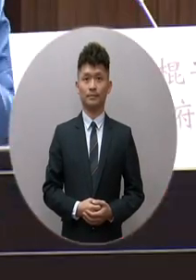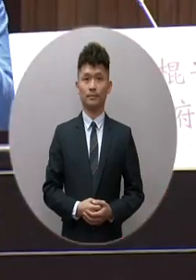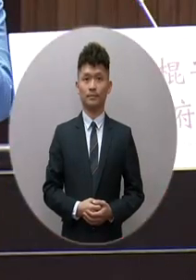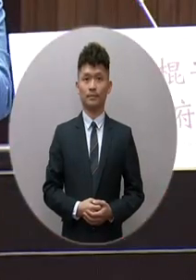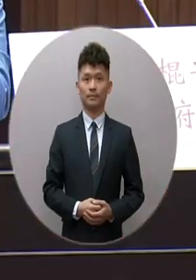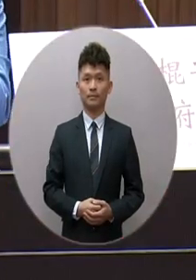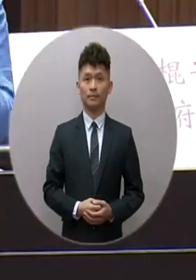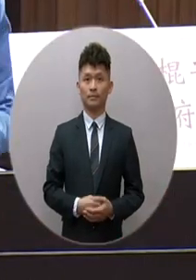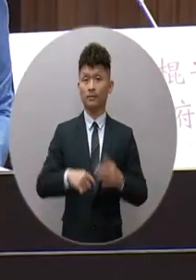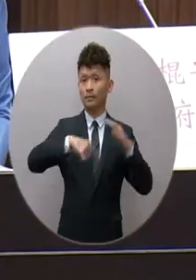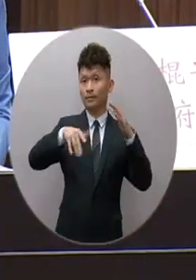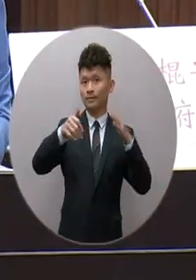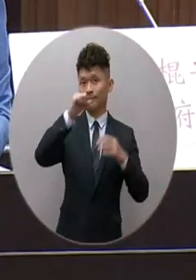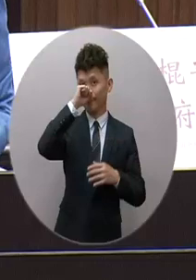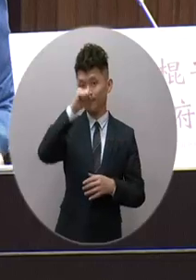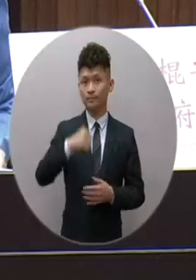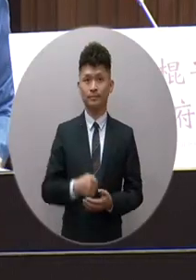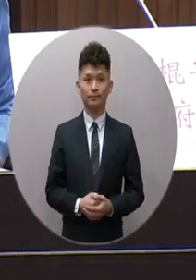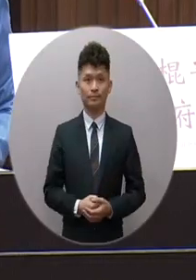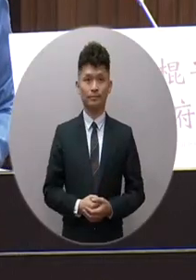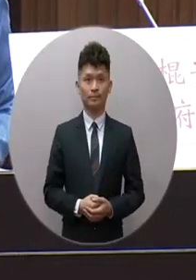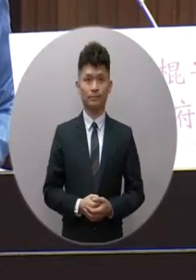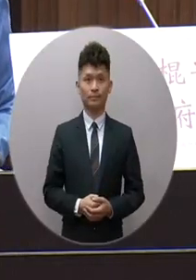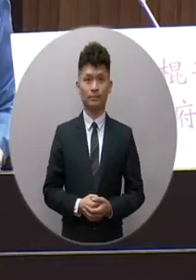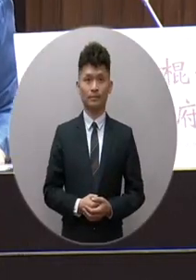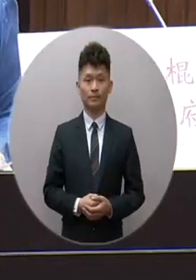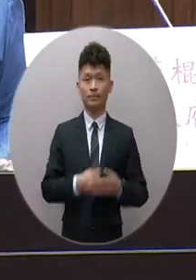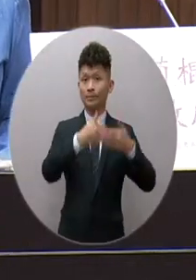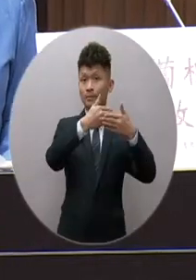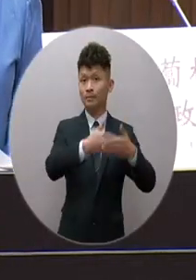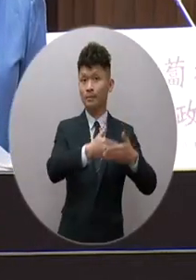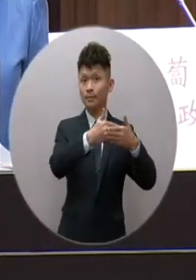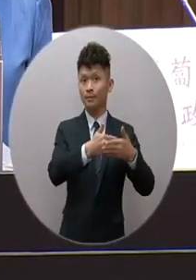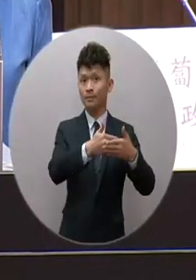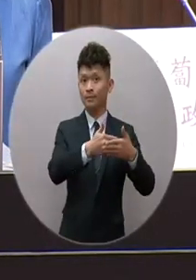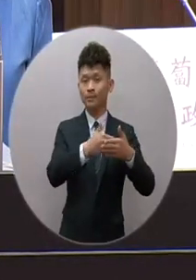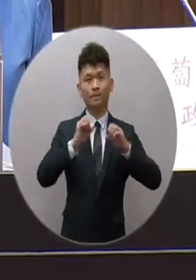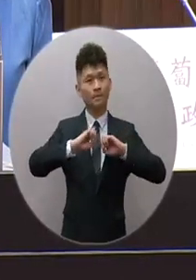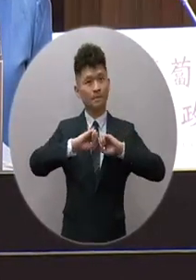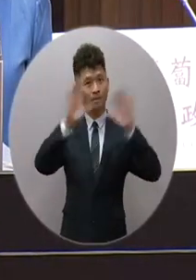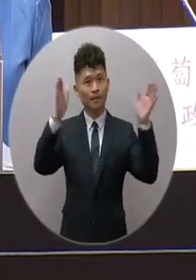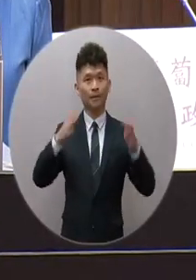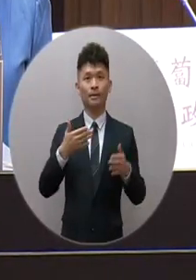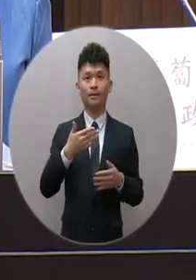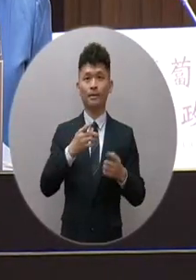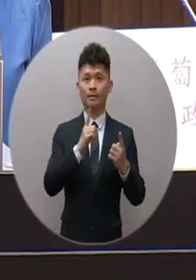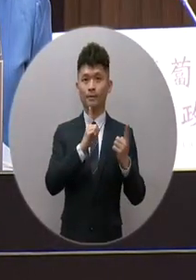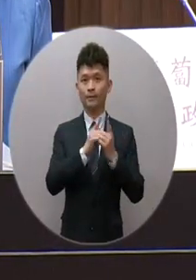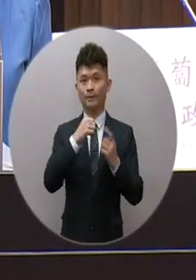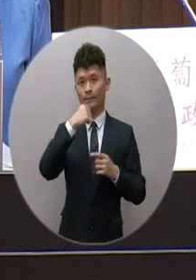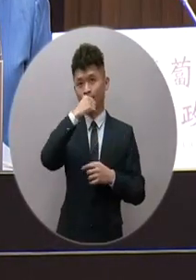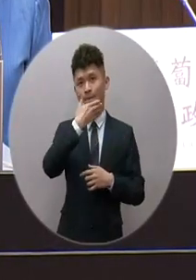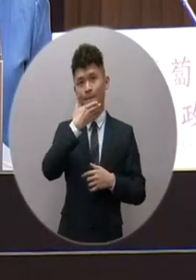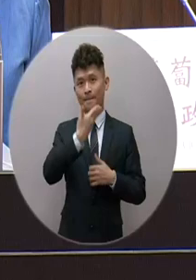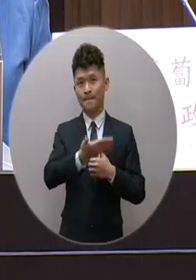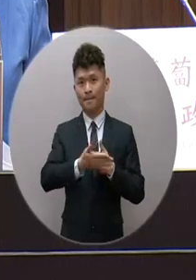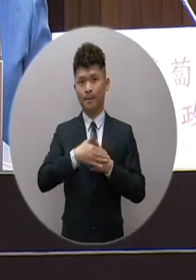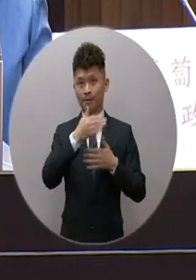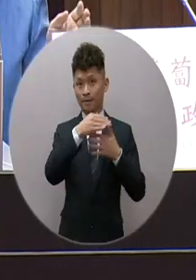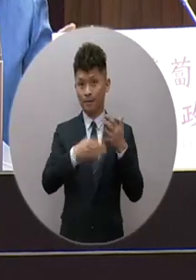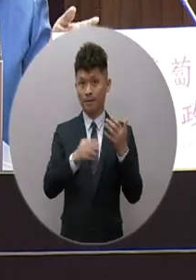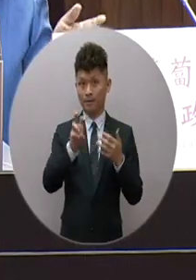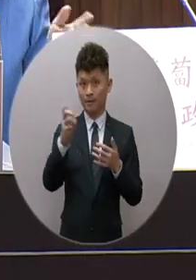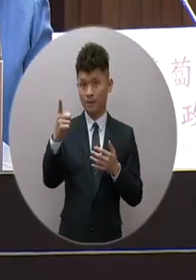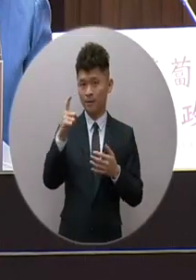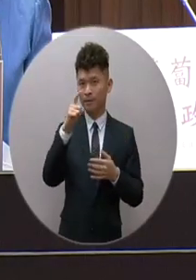陆委你好。 院长好，院长，继中国大陆宣布了31项对台政策，那有人担心说